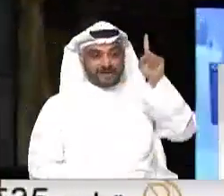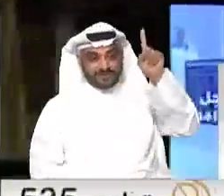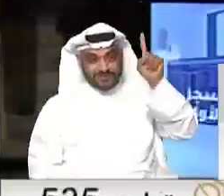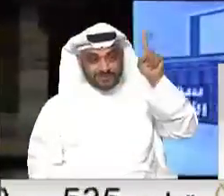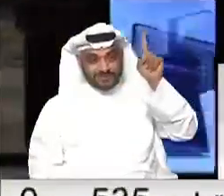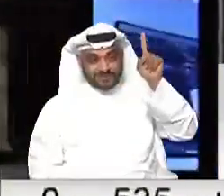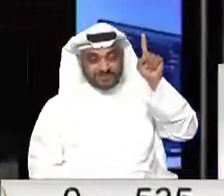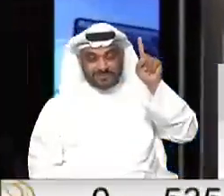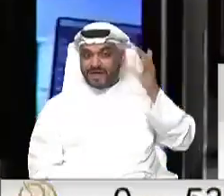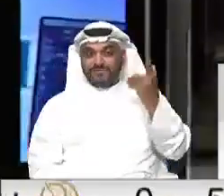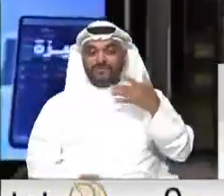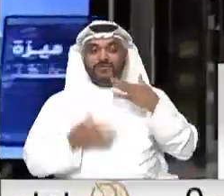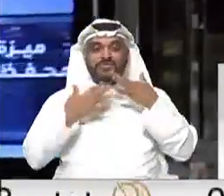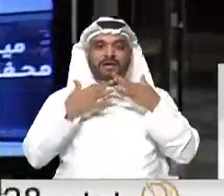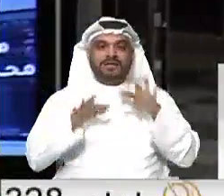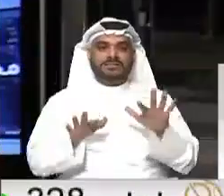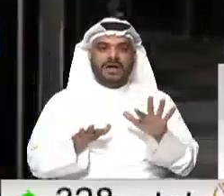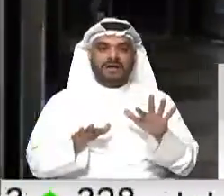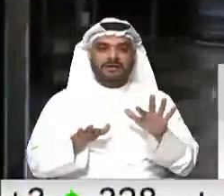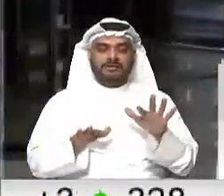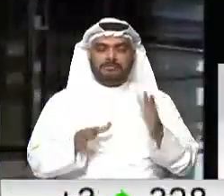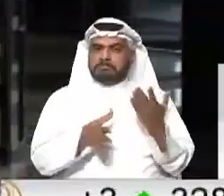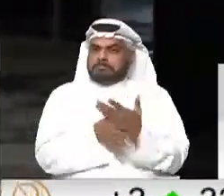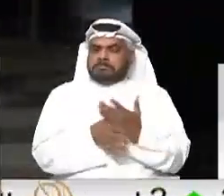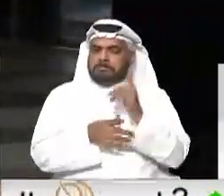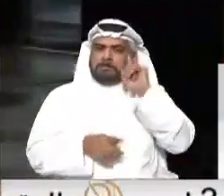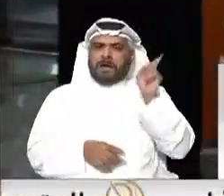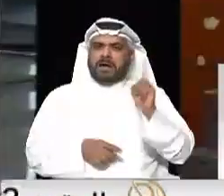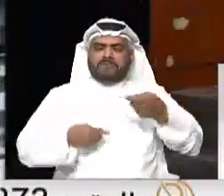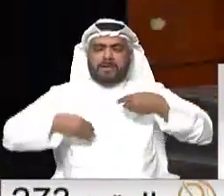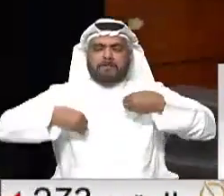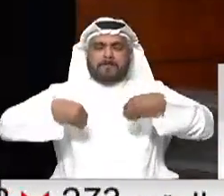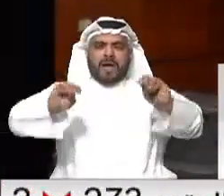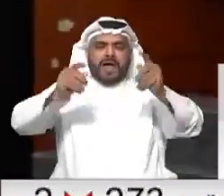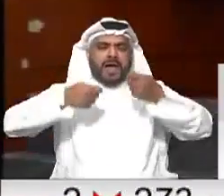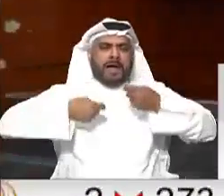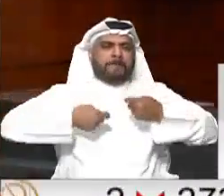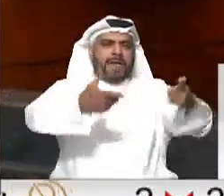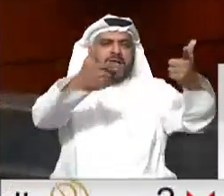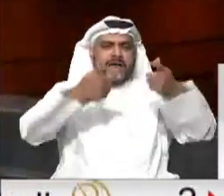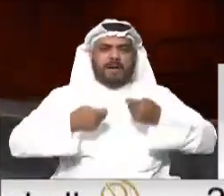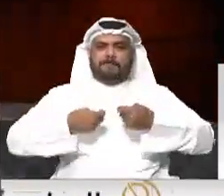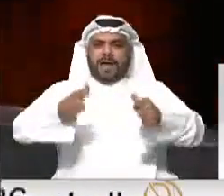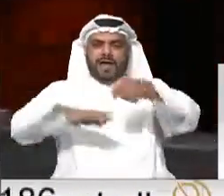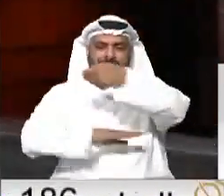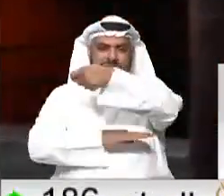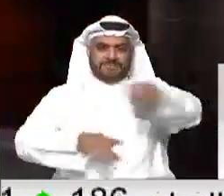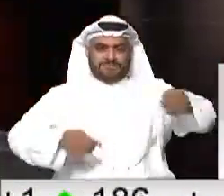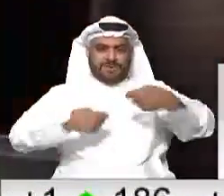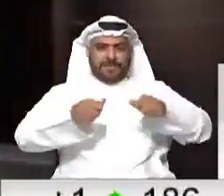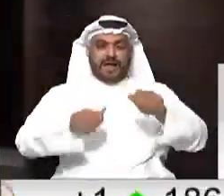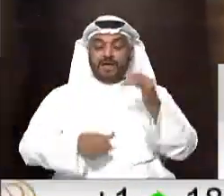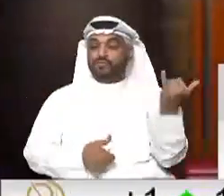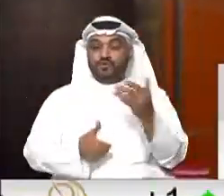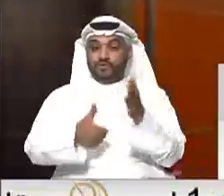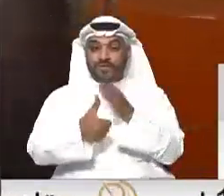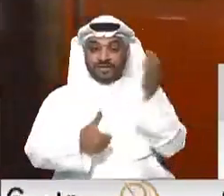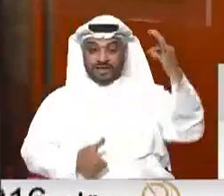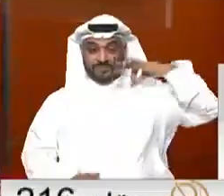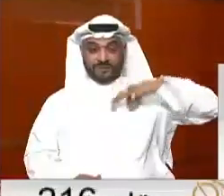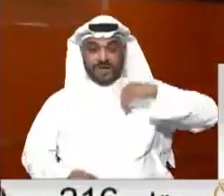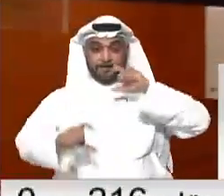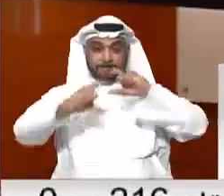سهم. وشهدت فترة المزاد عمليات بيع سريعة بهدف جني الأرباح، طالت كل من بيتك وزين وبنك